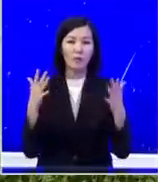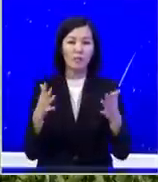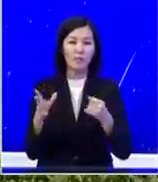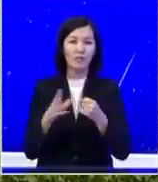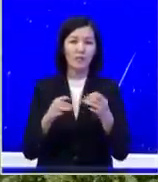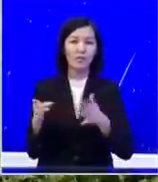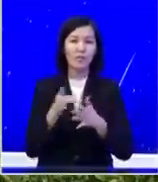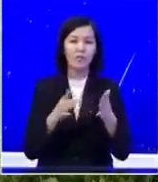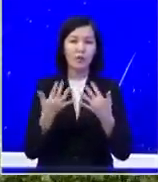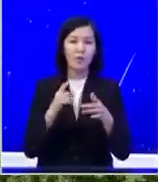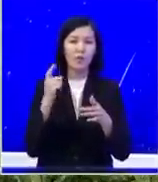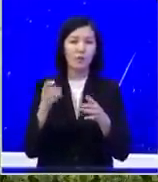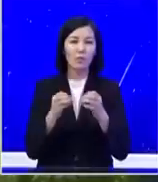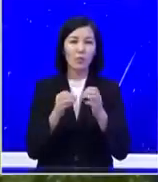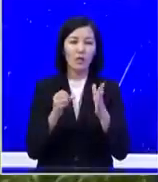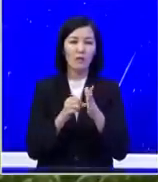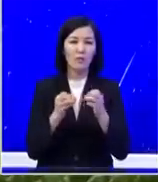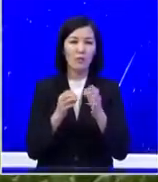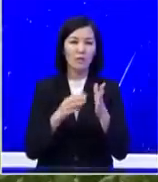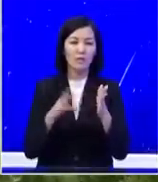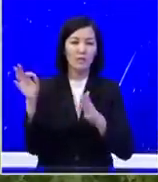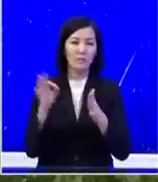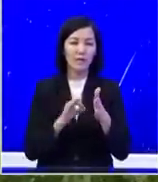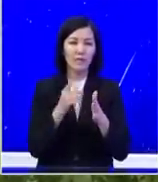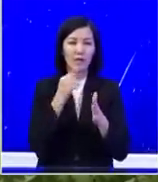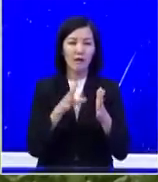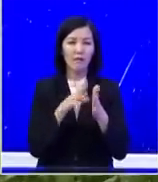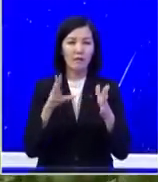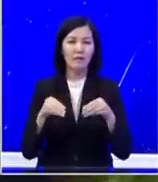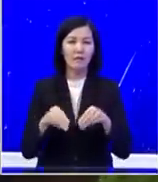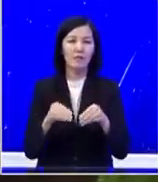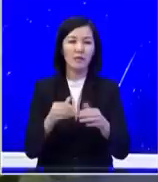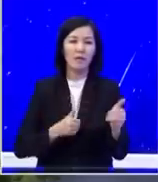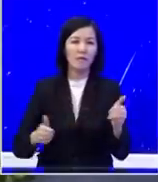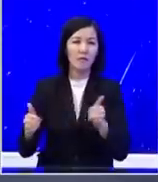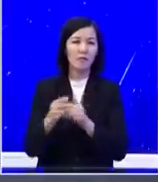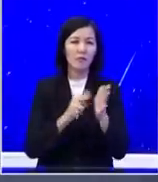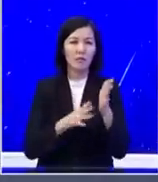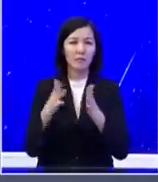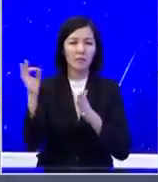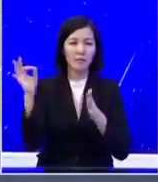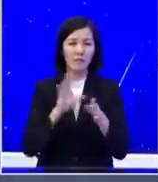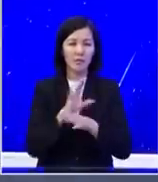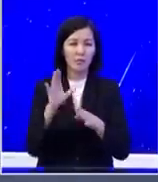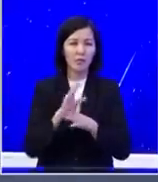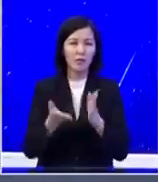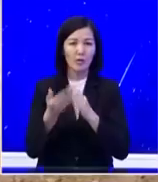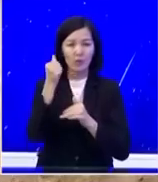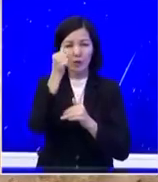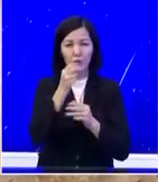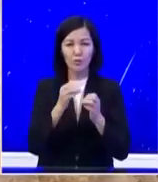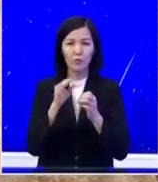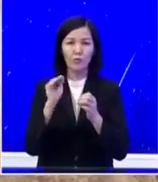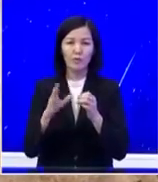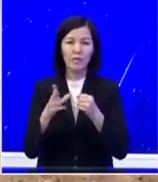Республикадағы ауыл шаруашылық үлесі 16-18%. Қант қызылшасын егуде алтын қорында 75% өндіреді. Былтырдың өзінде 14 мың